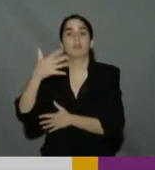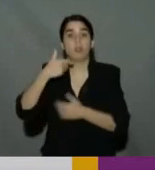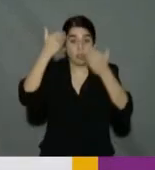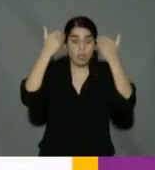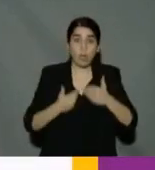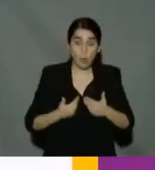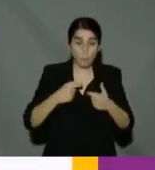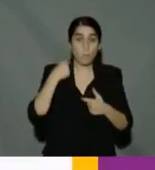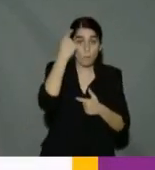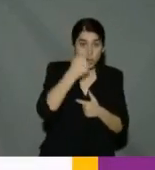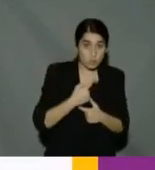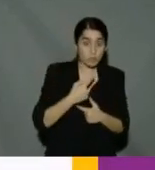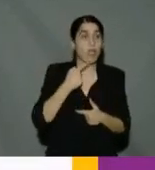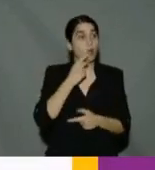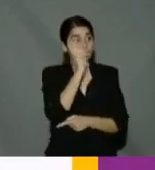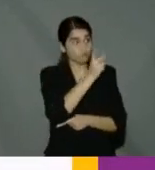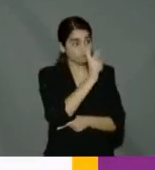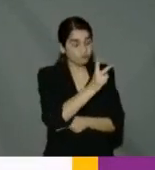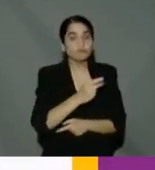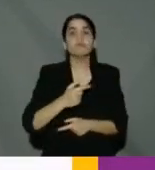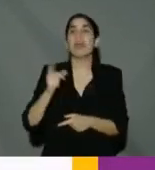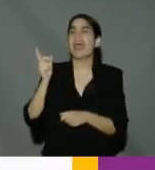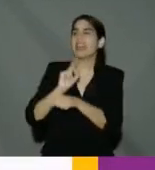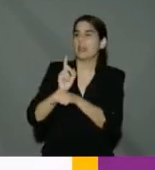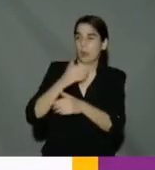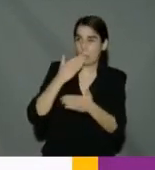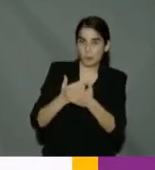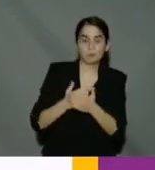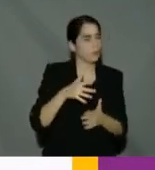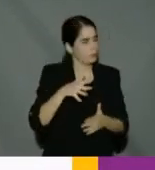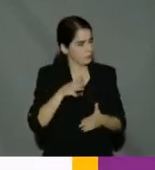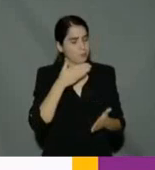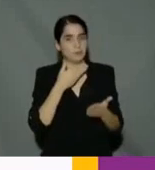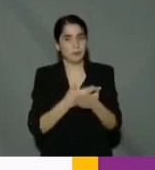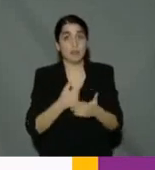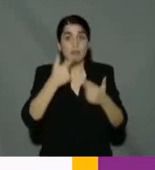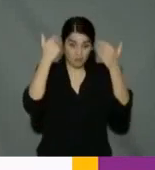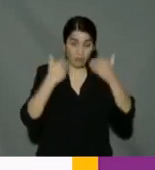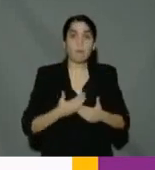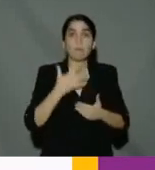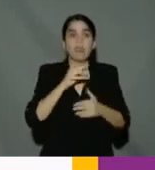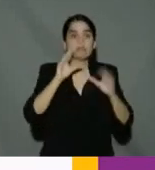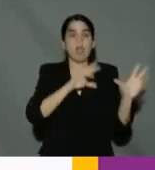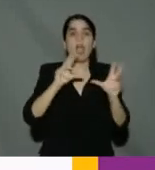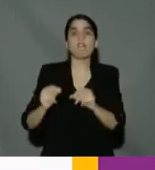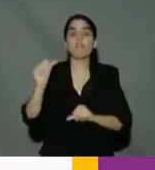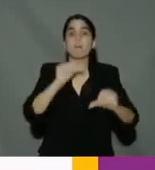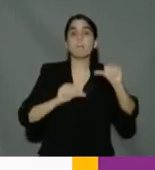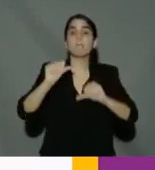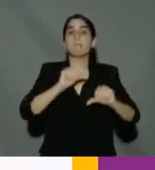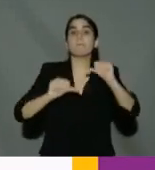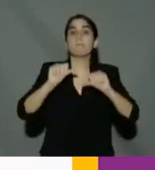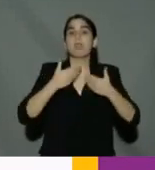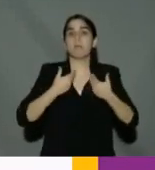εμένα προσωπικά και τους εγκαλώ. Ένα λεπτό, σύντροφέ μου. Θα τελειώσω. Γιατί ενώ μου βάρτσανε το Johnson & Johnson, ένα